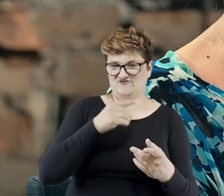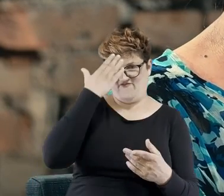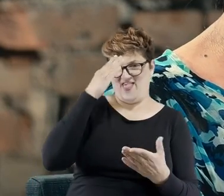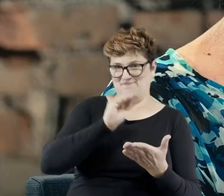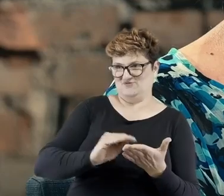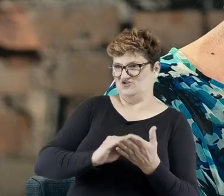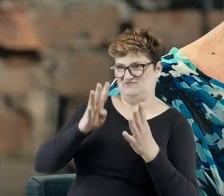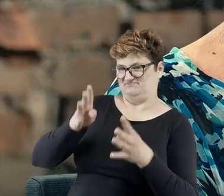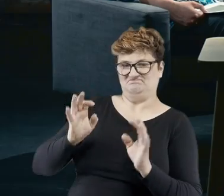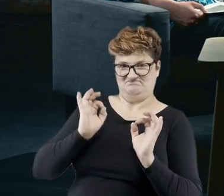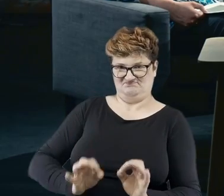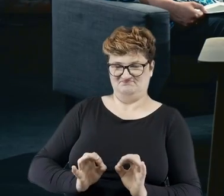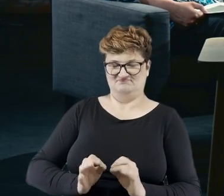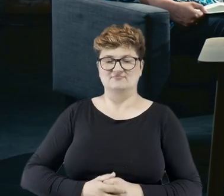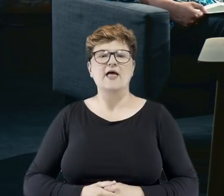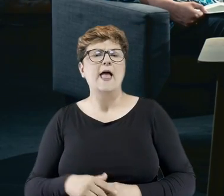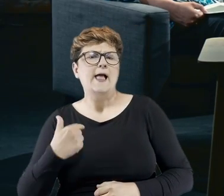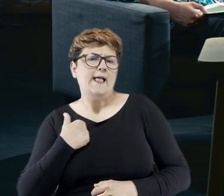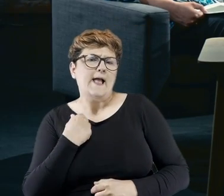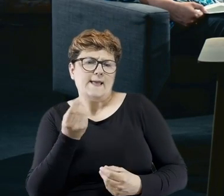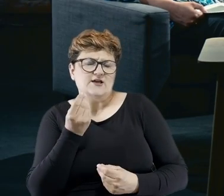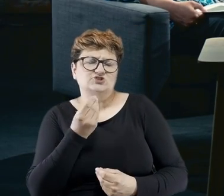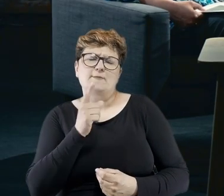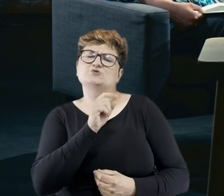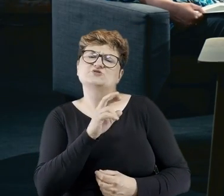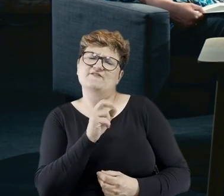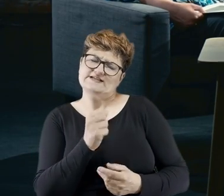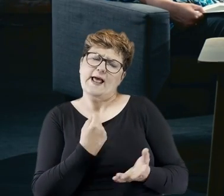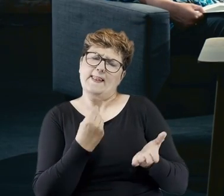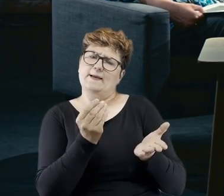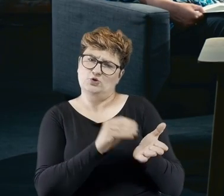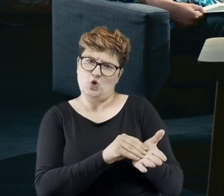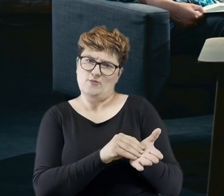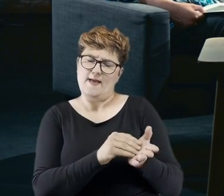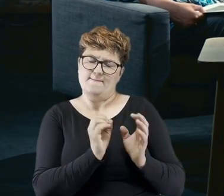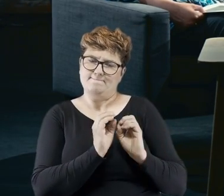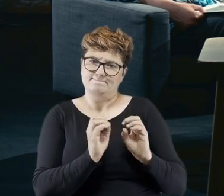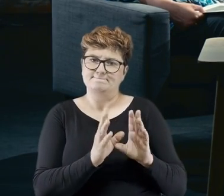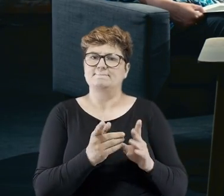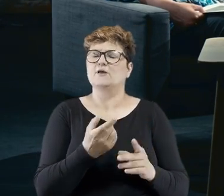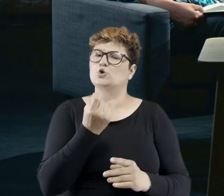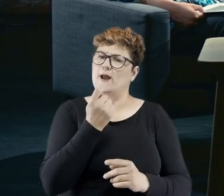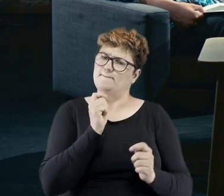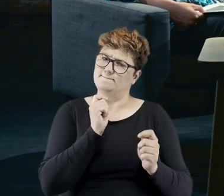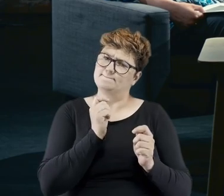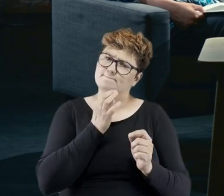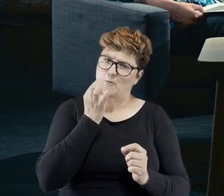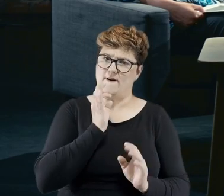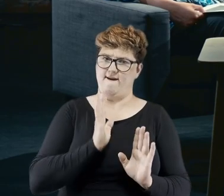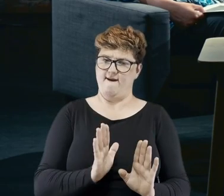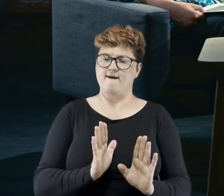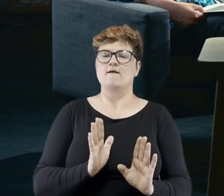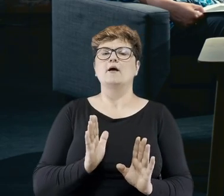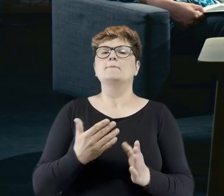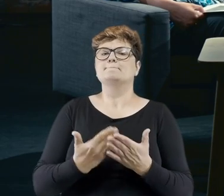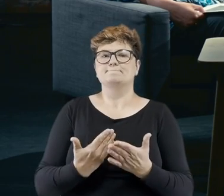coś. Ja bym tylko może jeszcze co do Przybyszewskiej dodała jedną rzecz, to znaczy troszeczkę może tak skorygowała,